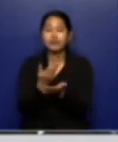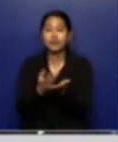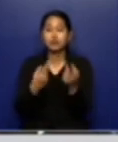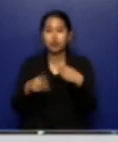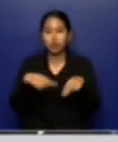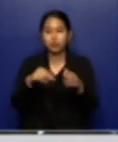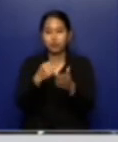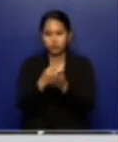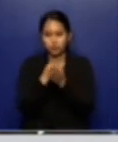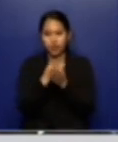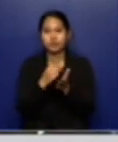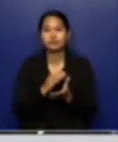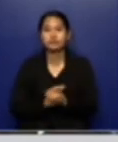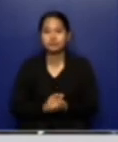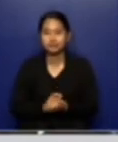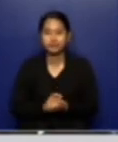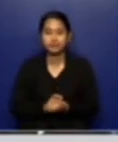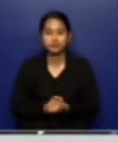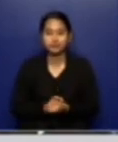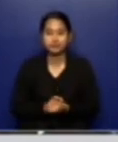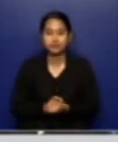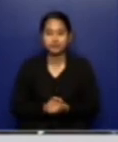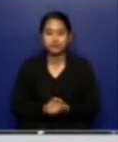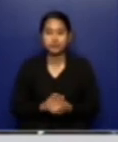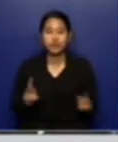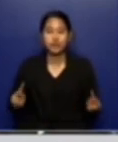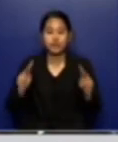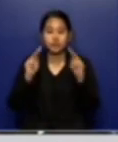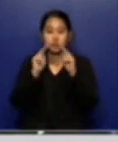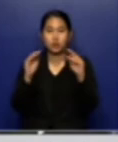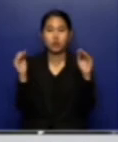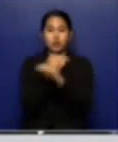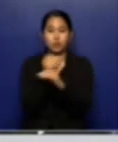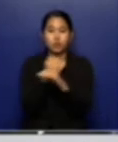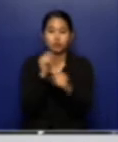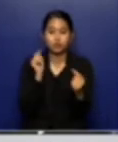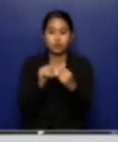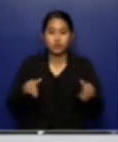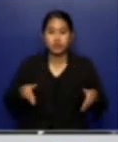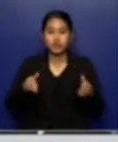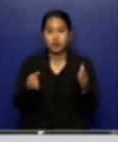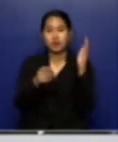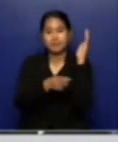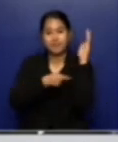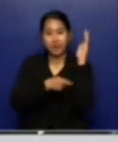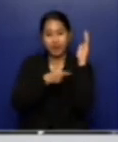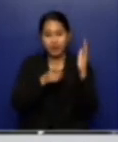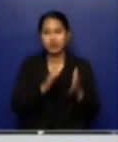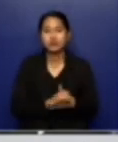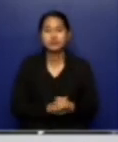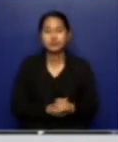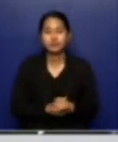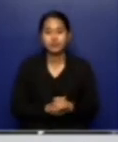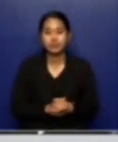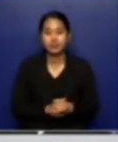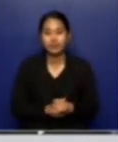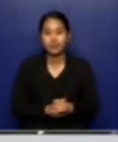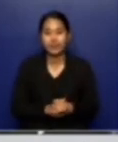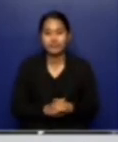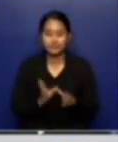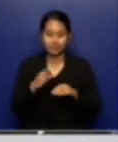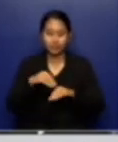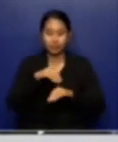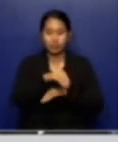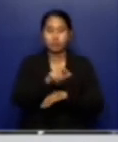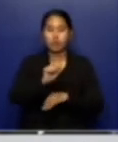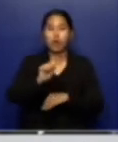ยดูตรงนี้โดยเฉพาะอย่างยิ่งกระทรวงคมนาคมเรื่องภาระแอดฟันเนี่ยแล้วก็กรมส่งเสริมปกคร